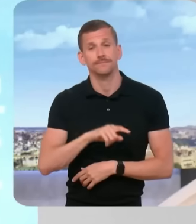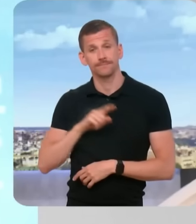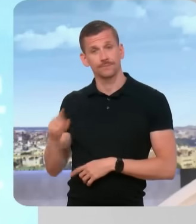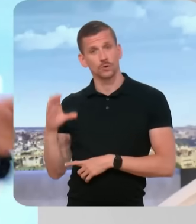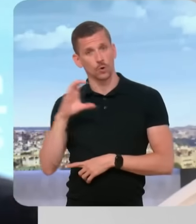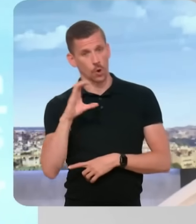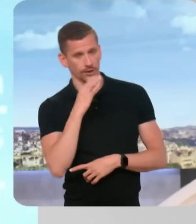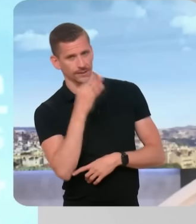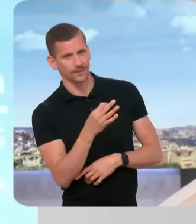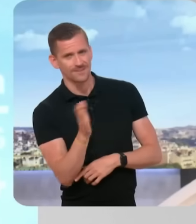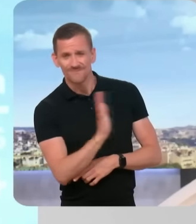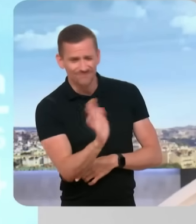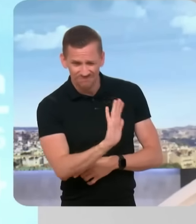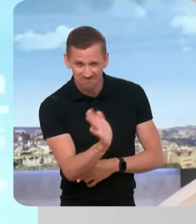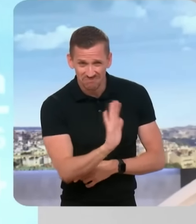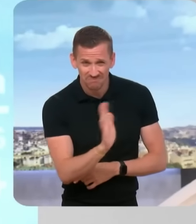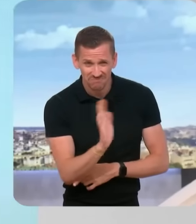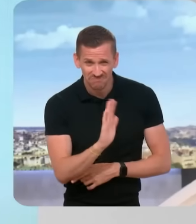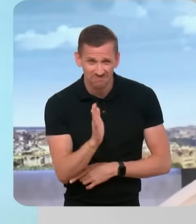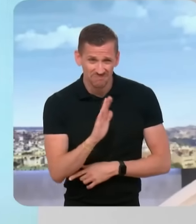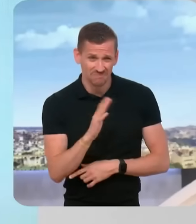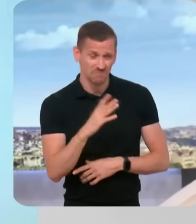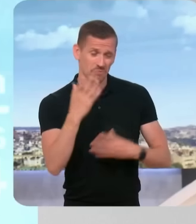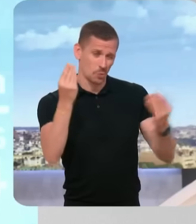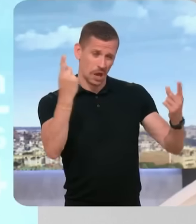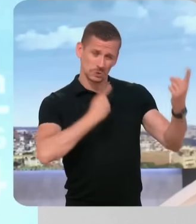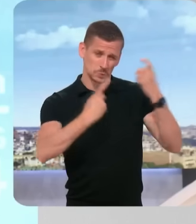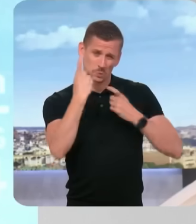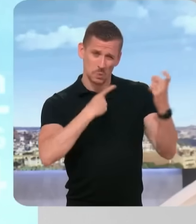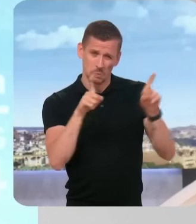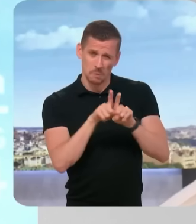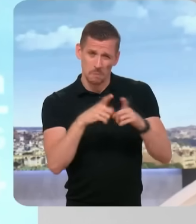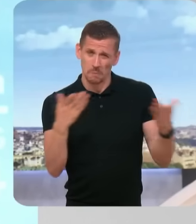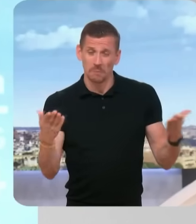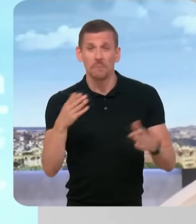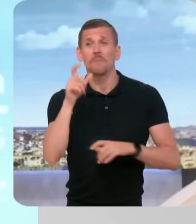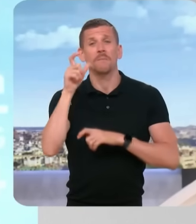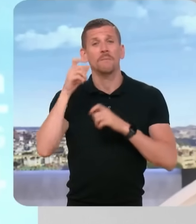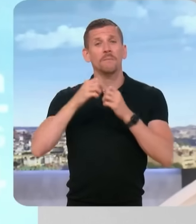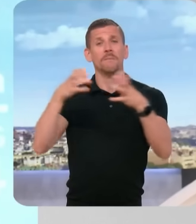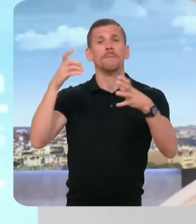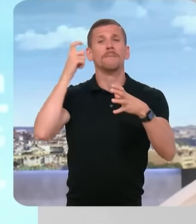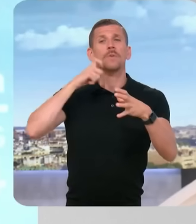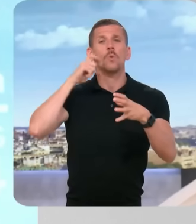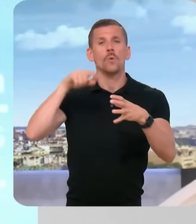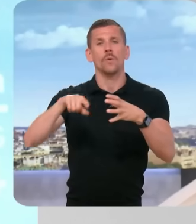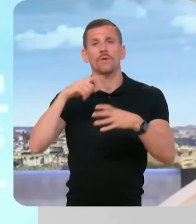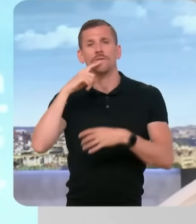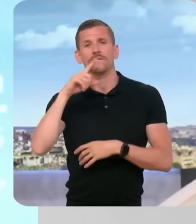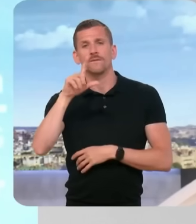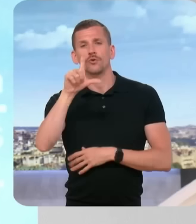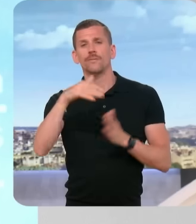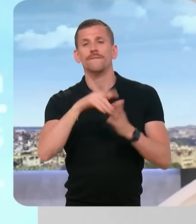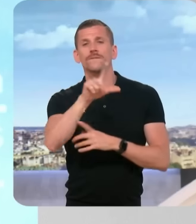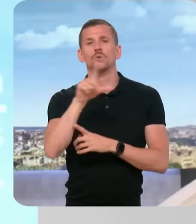C'est une question simple, mais j'espère que vous la posez. On la pose à tout le monde. Voilà, vous la posez là aux macronistes, parce que je vous rappelle qu'en 2022, aux législatives, nous avons